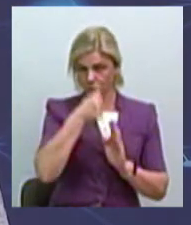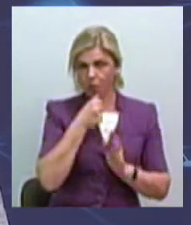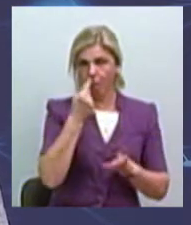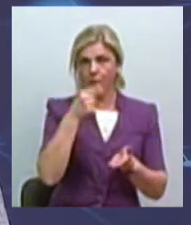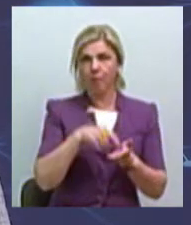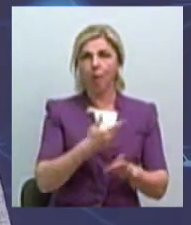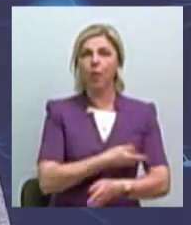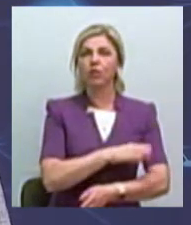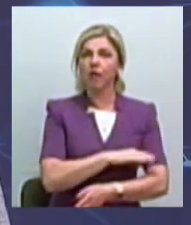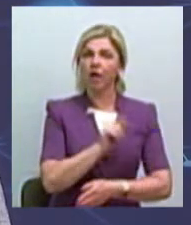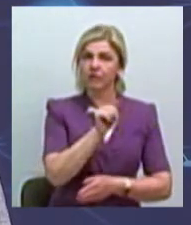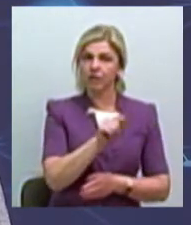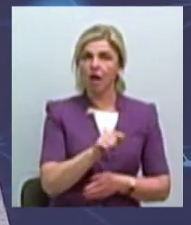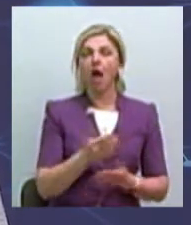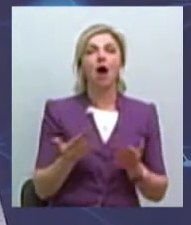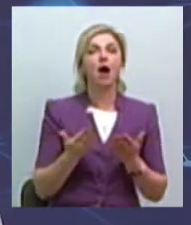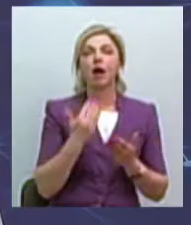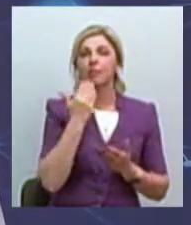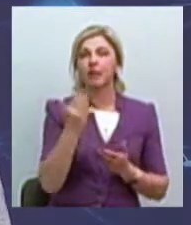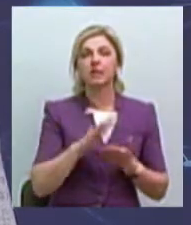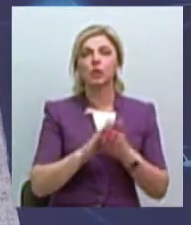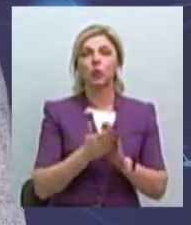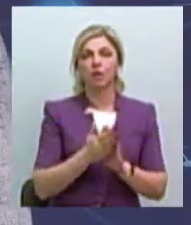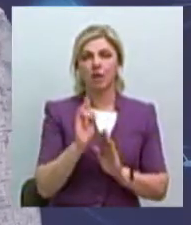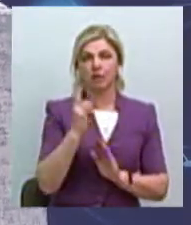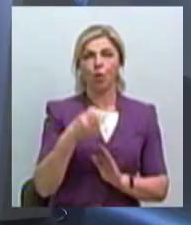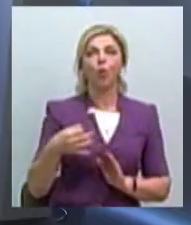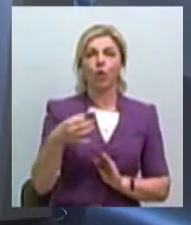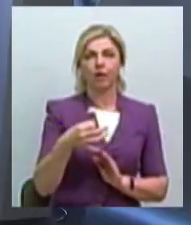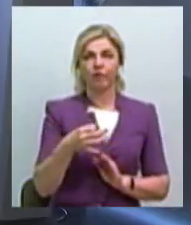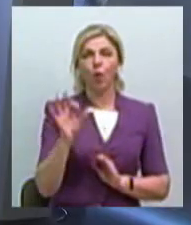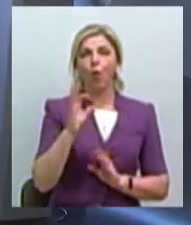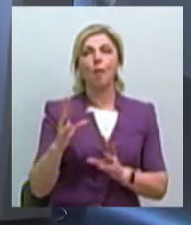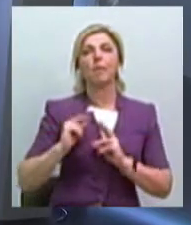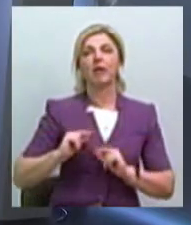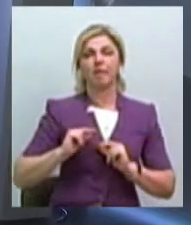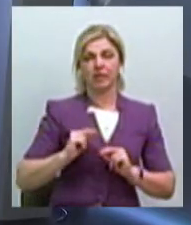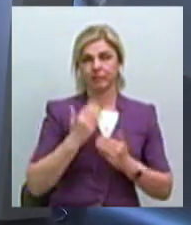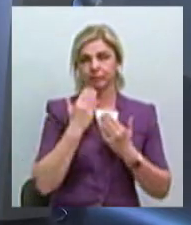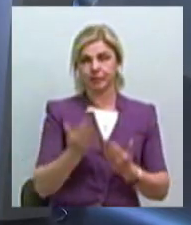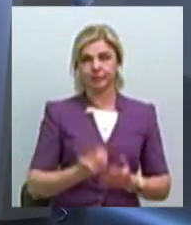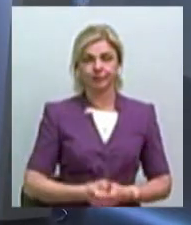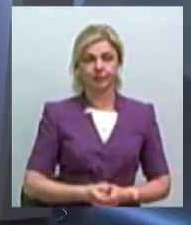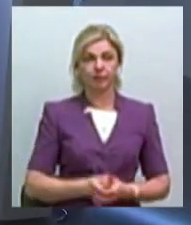на Полтавщину. Яка ситуація на Миколаївщині з міжмуніципальним співробітництвом? Ну, станом на сьогоднішній